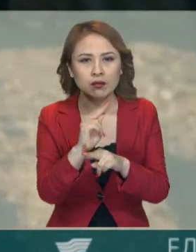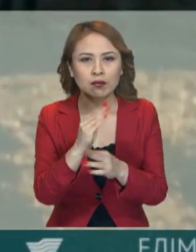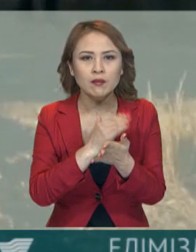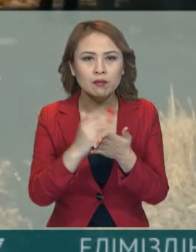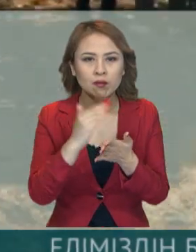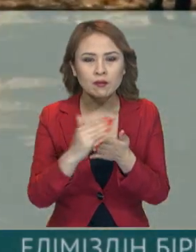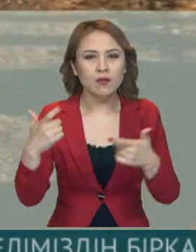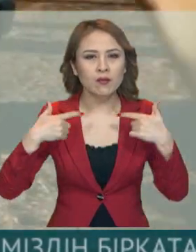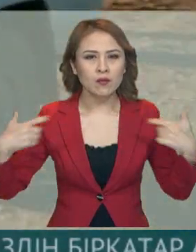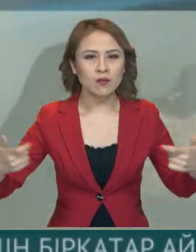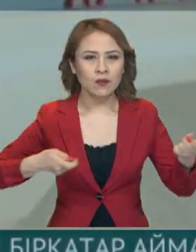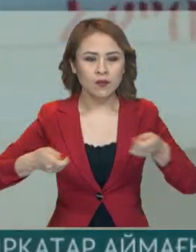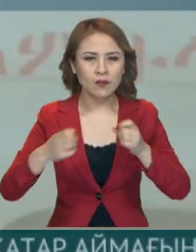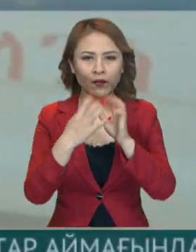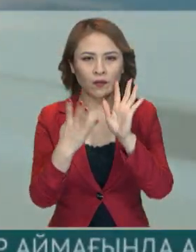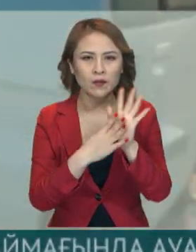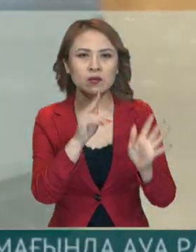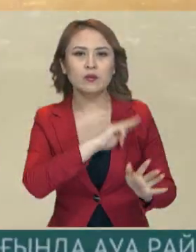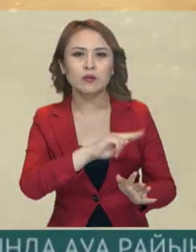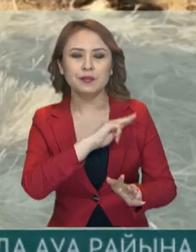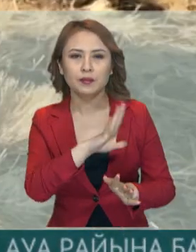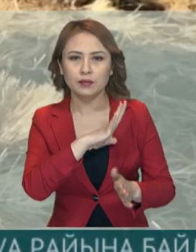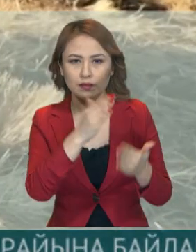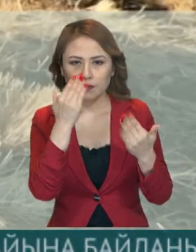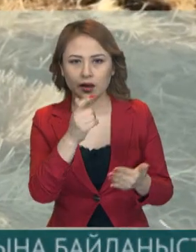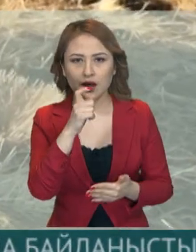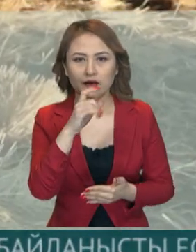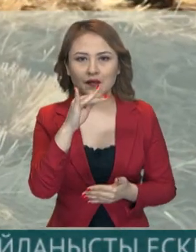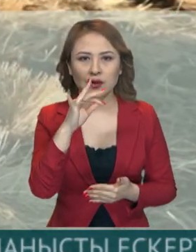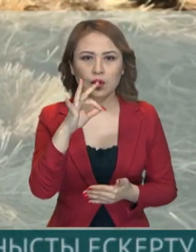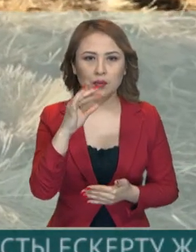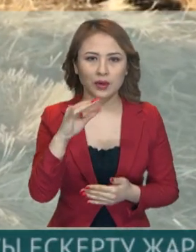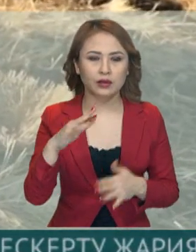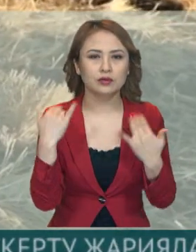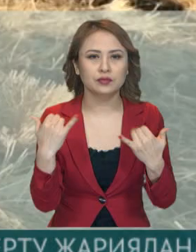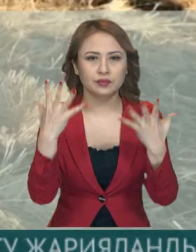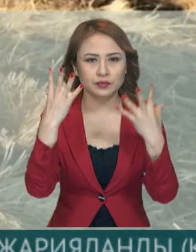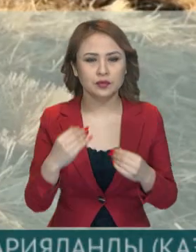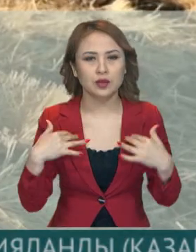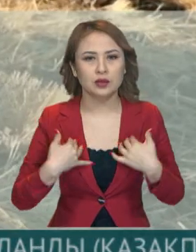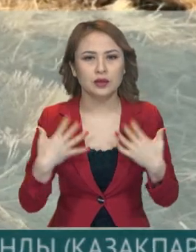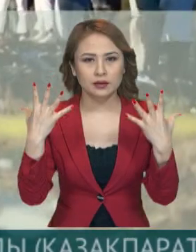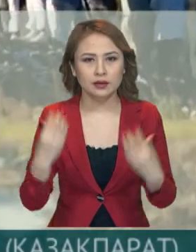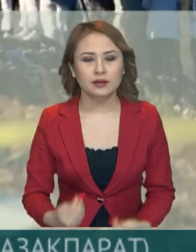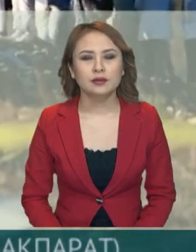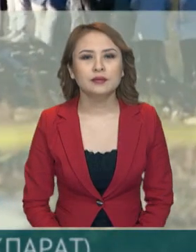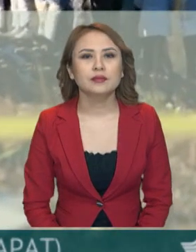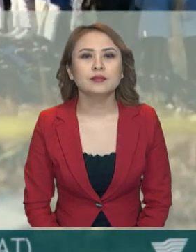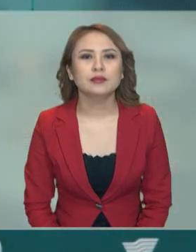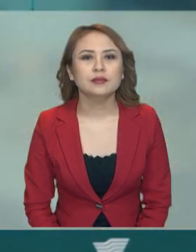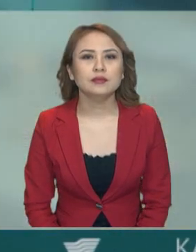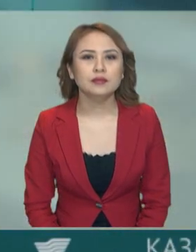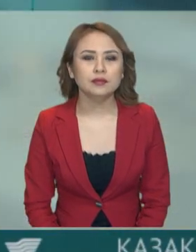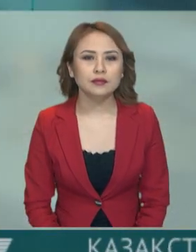жоғарғы комиссар басқармасының 19 қызметкері болғаны белгілі болды. Эфиопияда бүгін қаралы күн жарияланды.